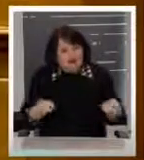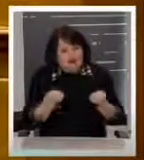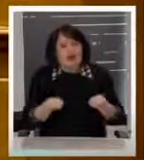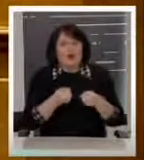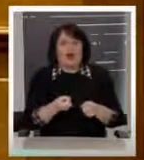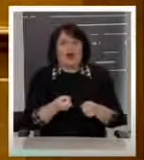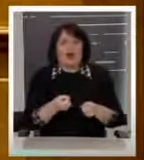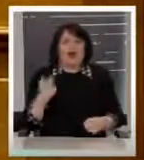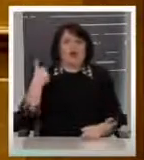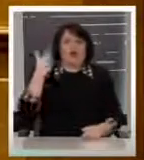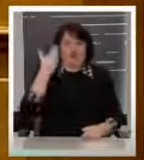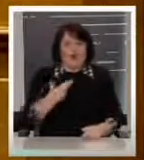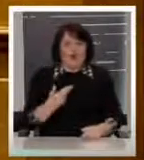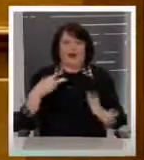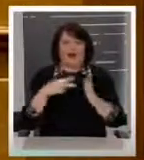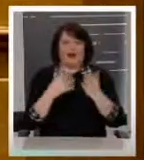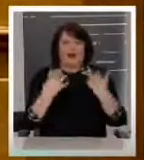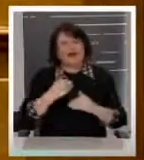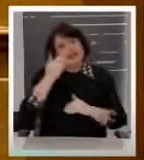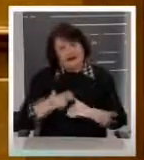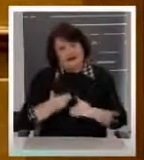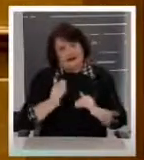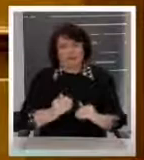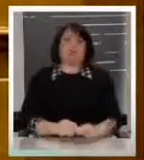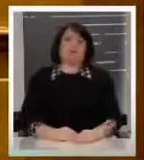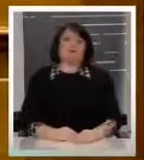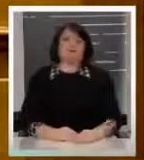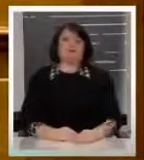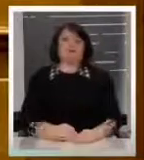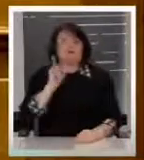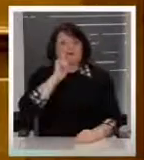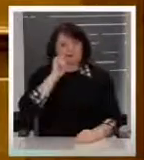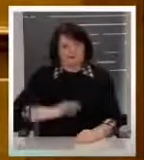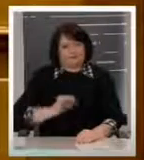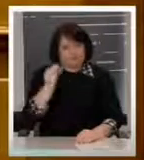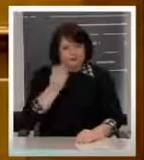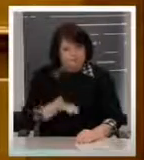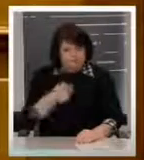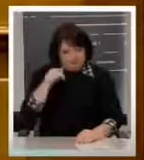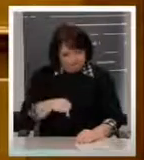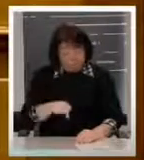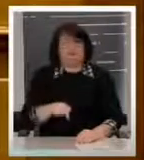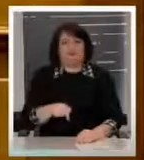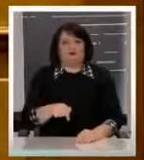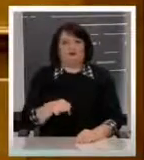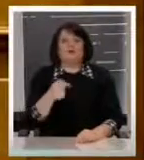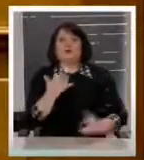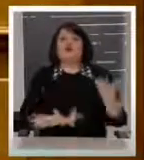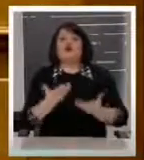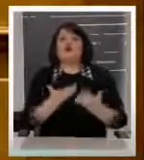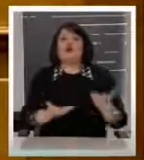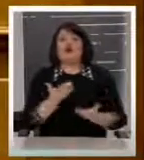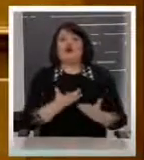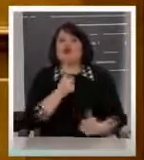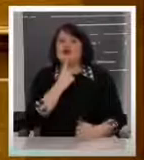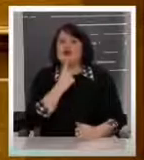των τελευταίων ετών μετά το 2009. Κυρίες και κύριοι συνάδελφοι της αντιπολιτεύσεως, η εποχή που ο προϋπολογισμός